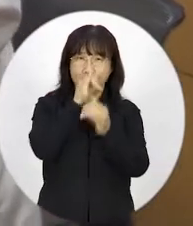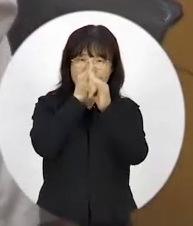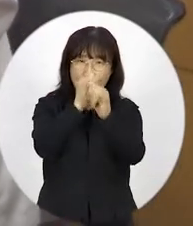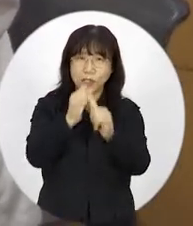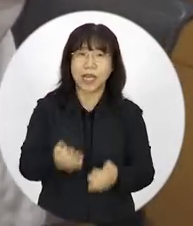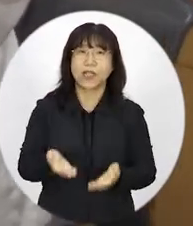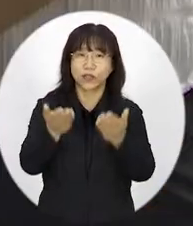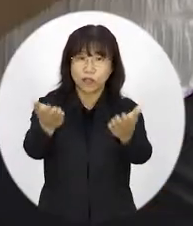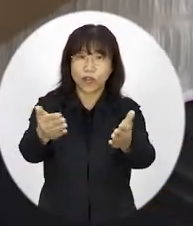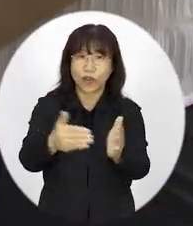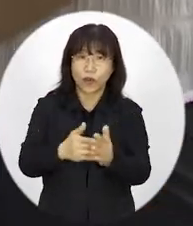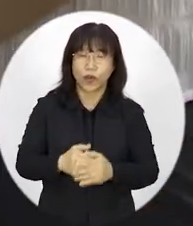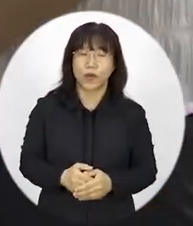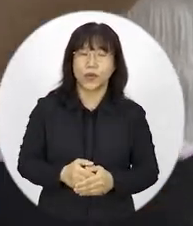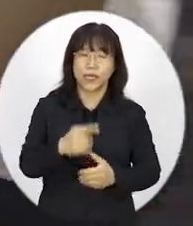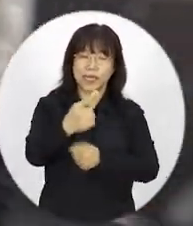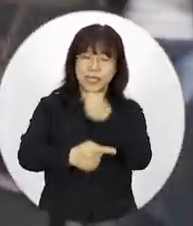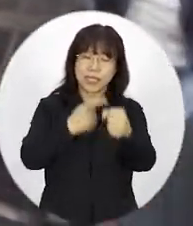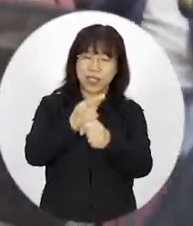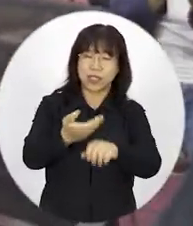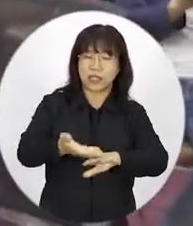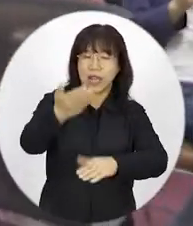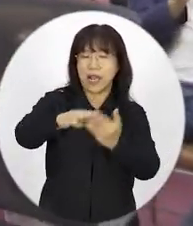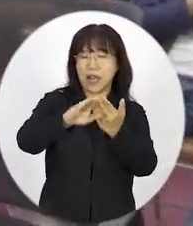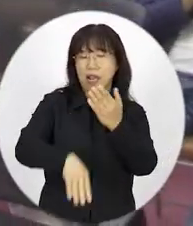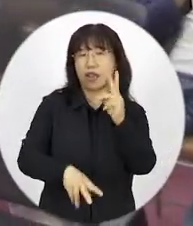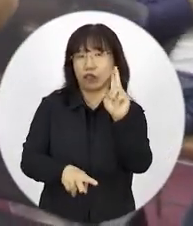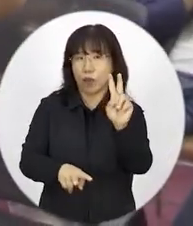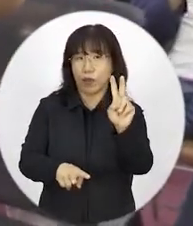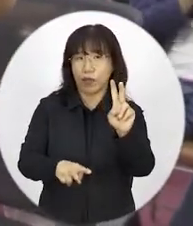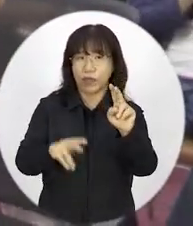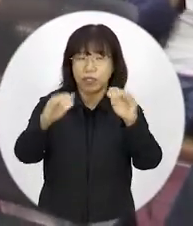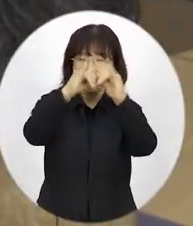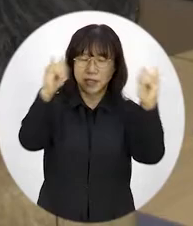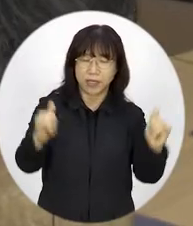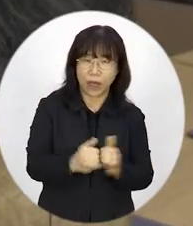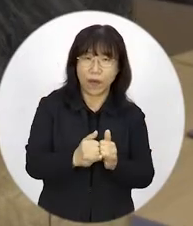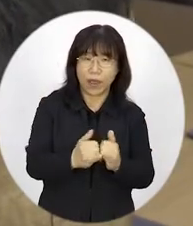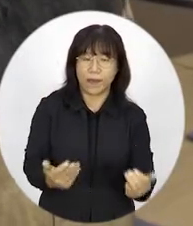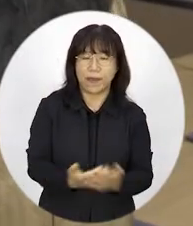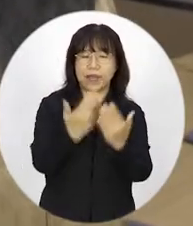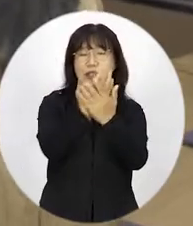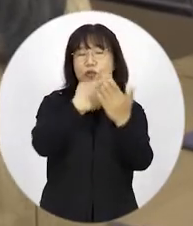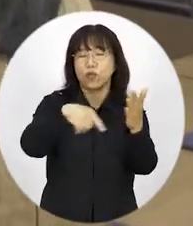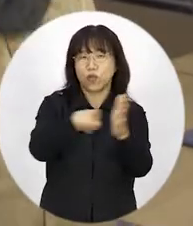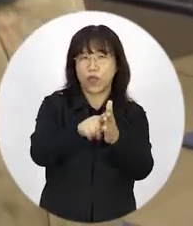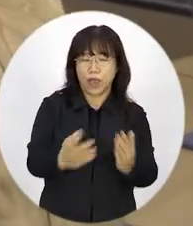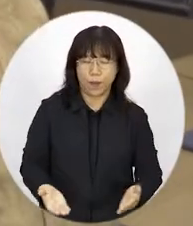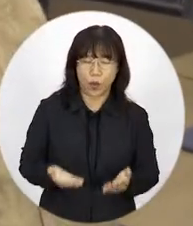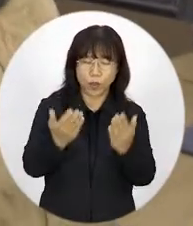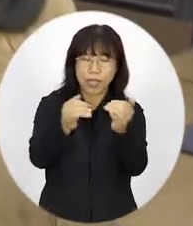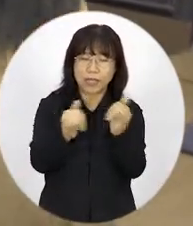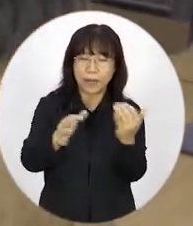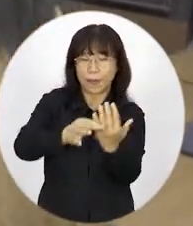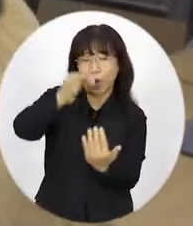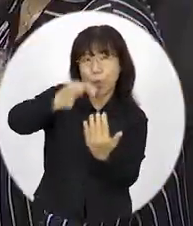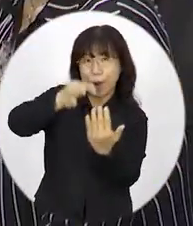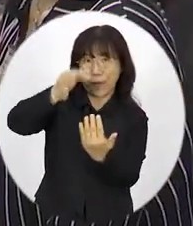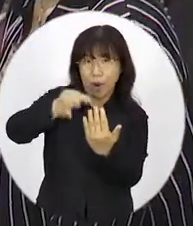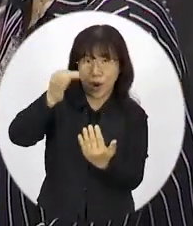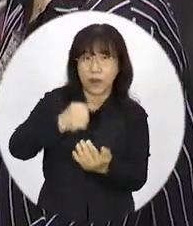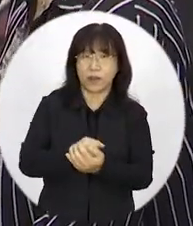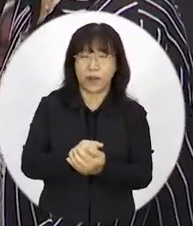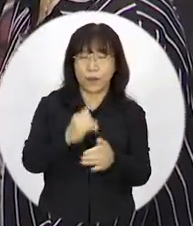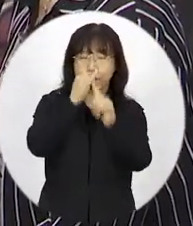한편 방송 군은 매년 상반기와 하반기 두 차례에 걸쳐 지역사회 발전을 위해 헌신 봉사한 모범 선행 구미는